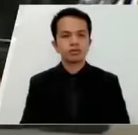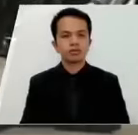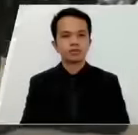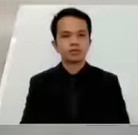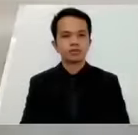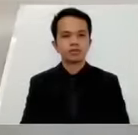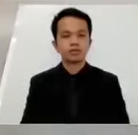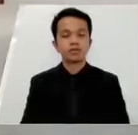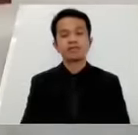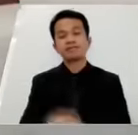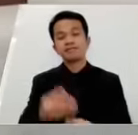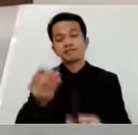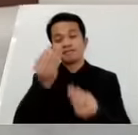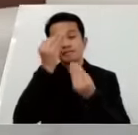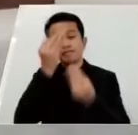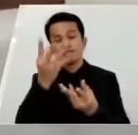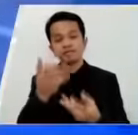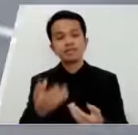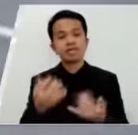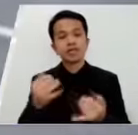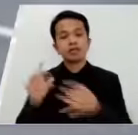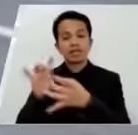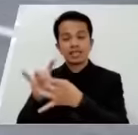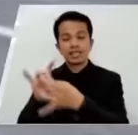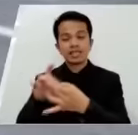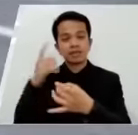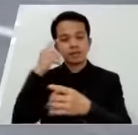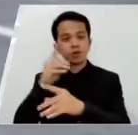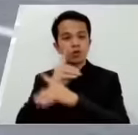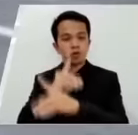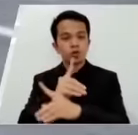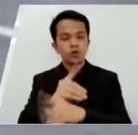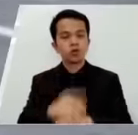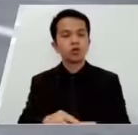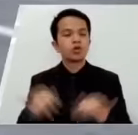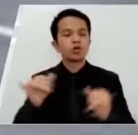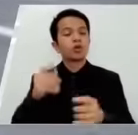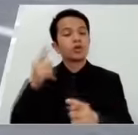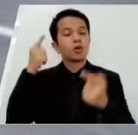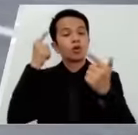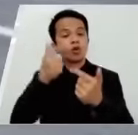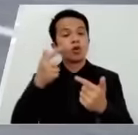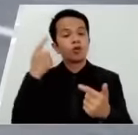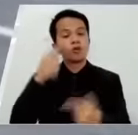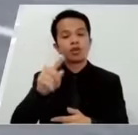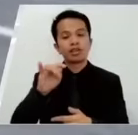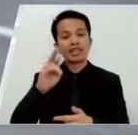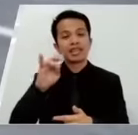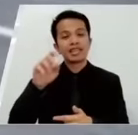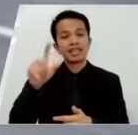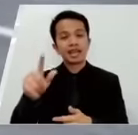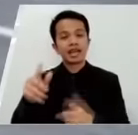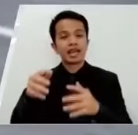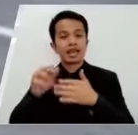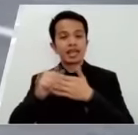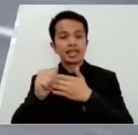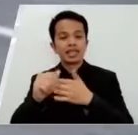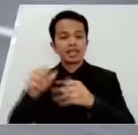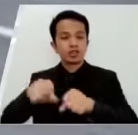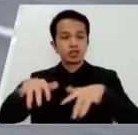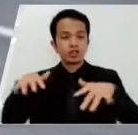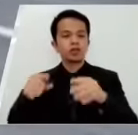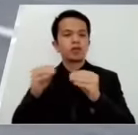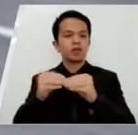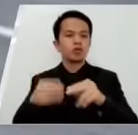Igan, bukod sa ugnayang pandepensa ay layon din ng Trilateral Leaders Summit na ito na mapalago pa ang